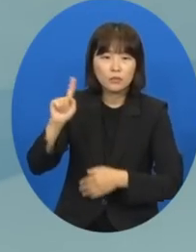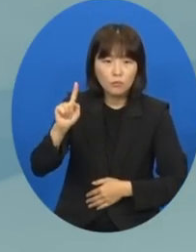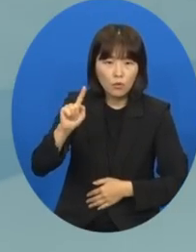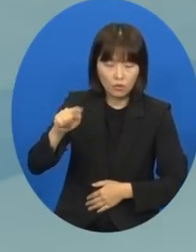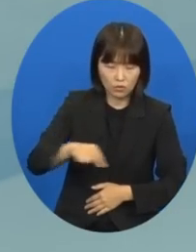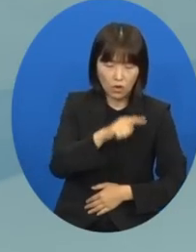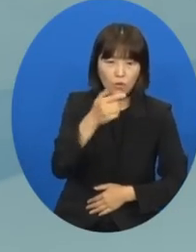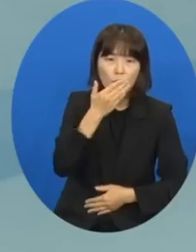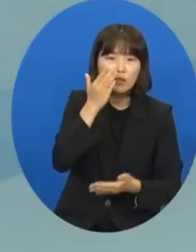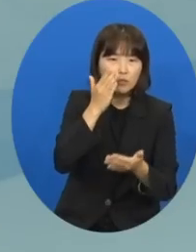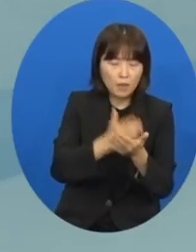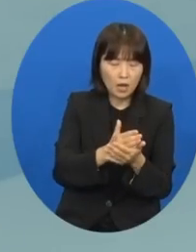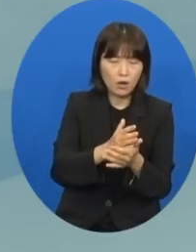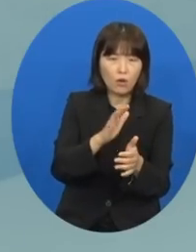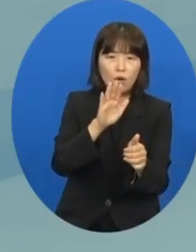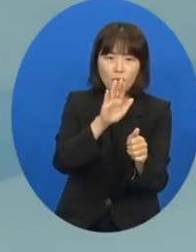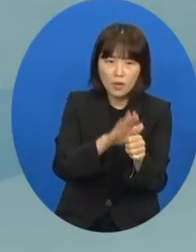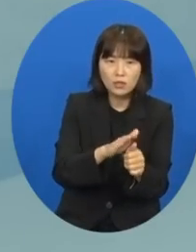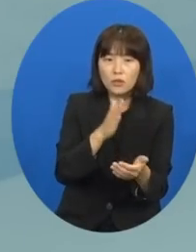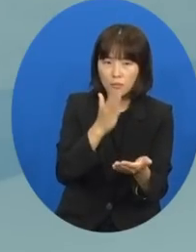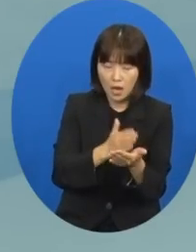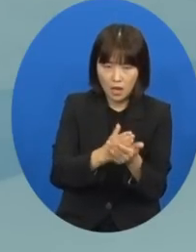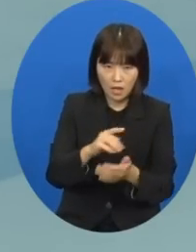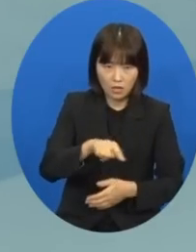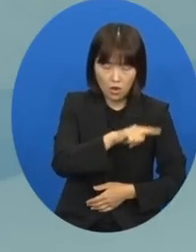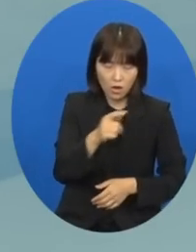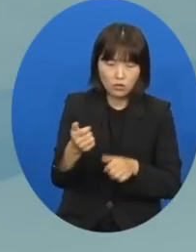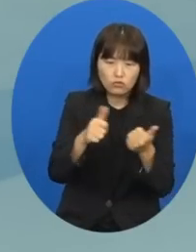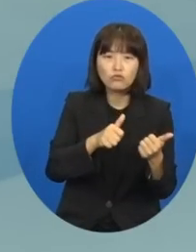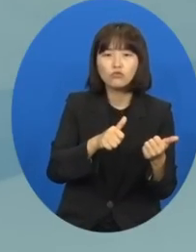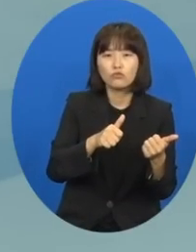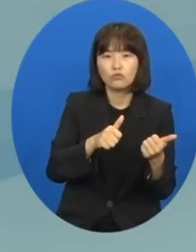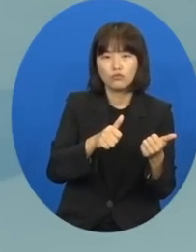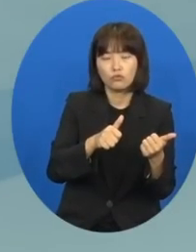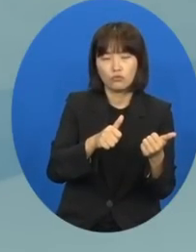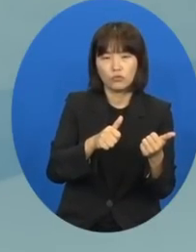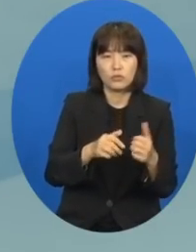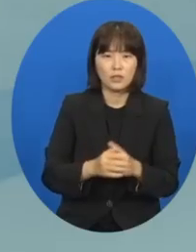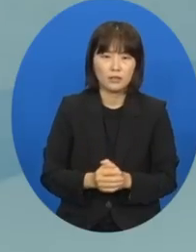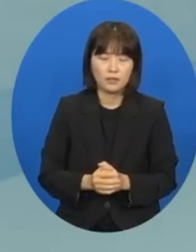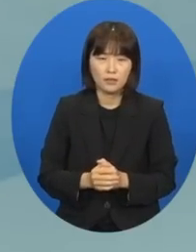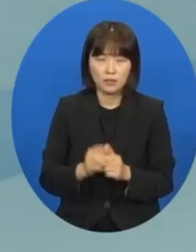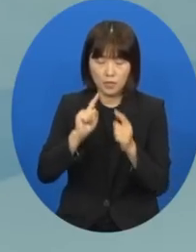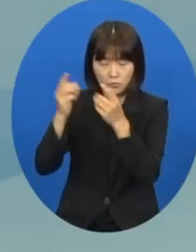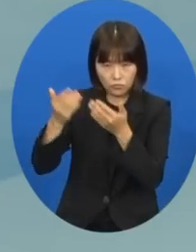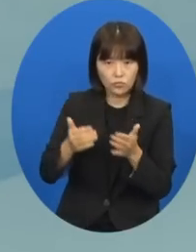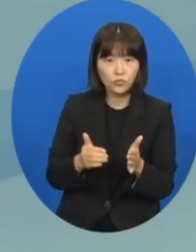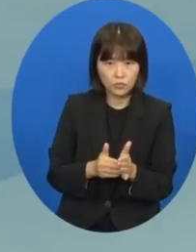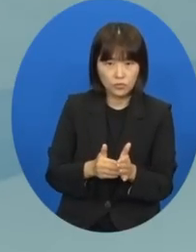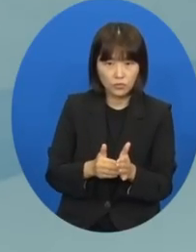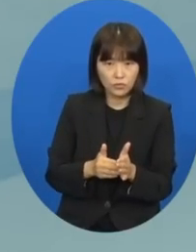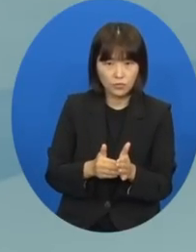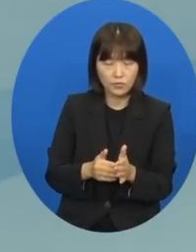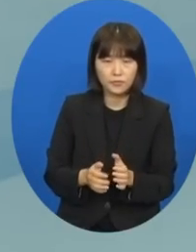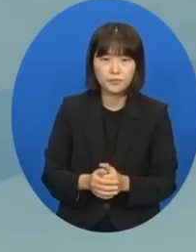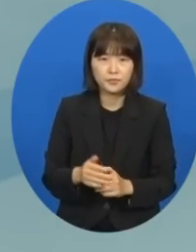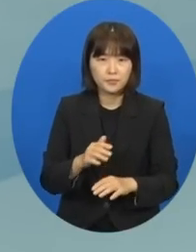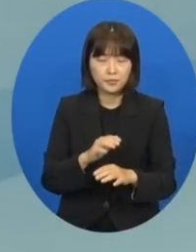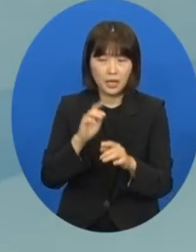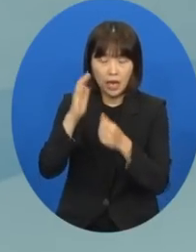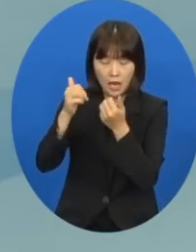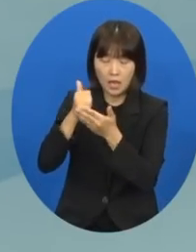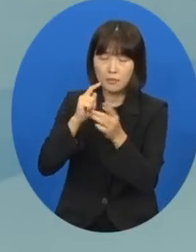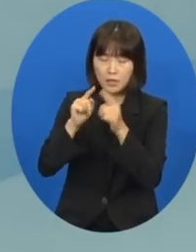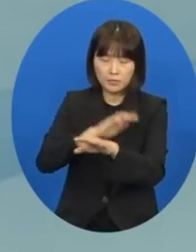너희는 먹지도 말고 만지지도 말라 너희가 죽을까 하노라 하셨느니라. 잘 기억을 했어요. 잘